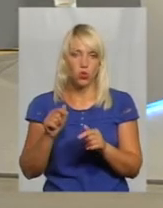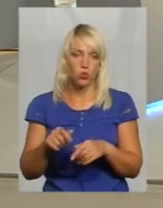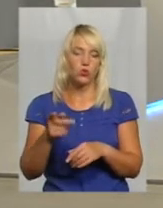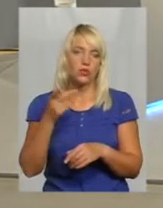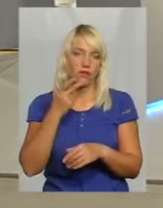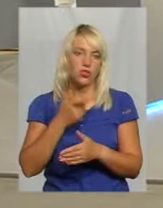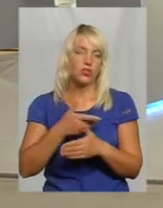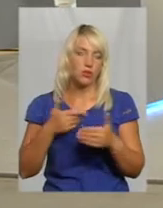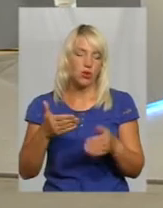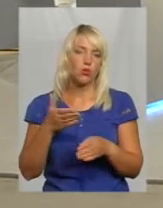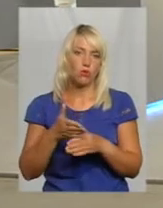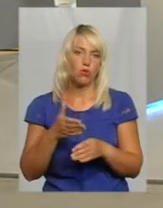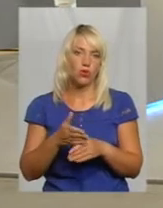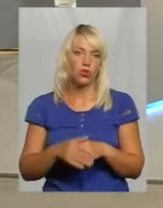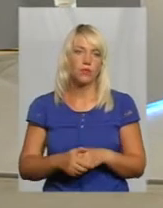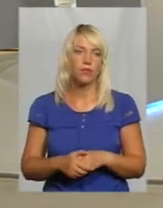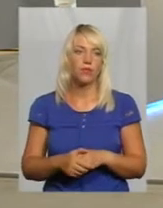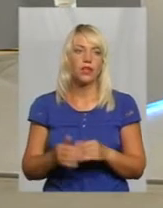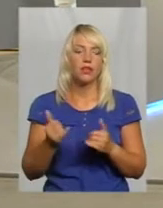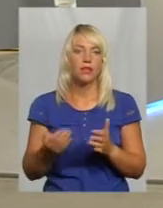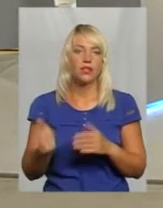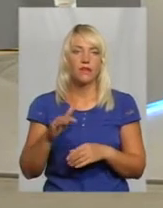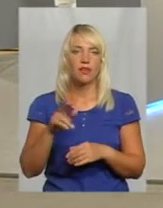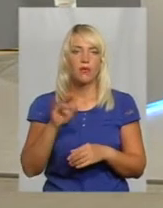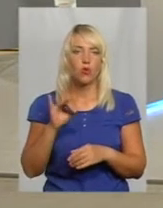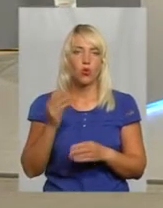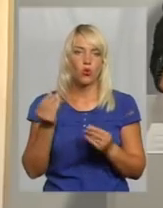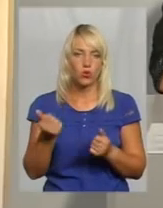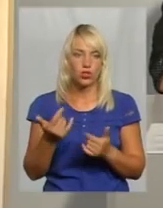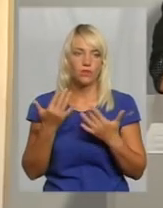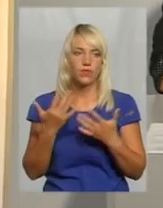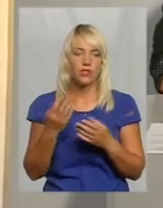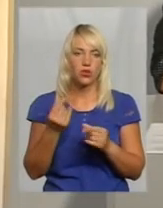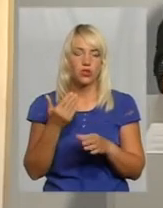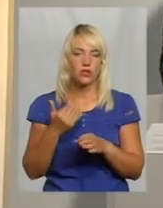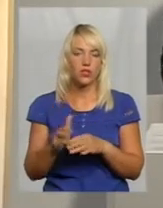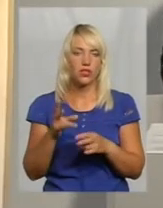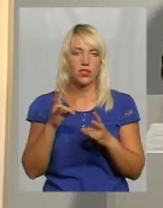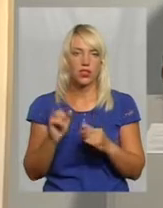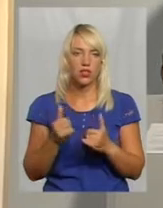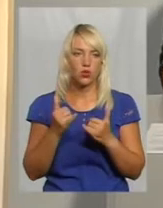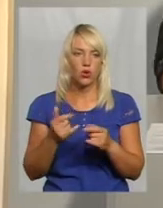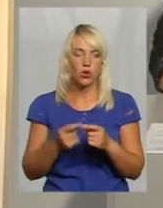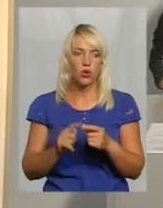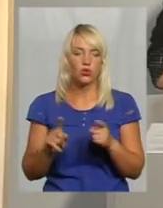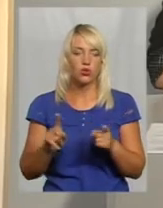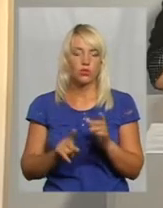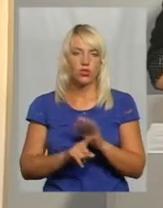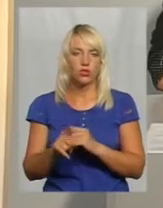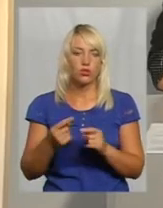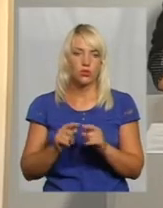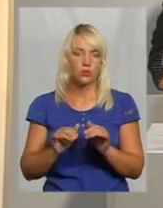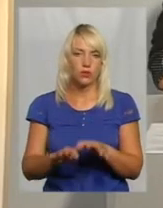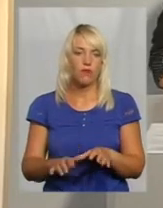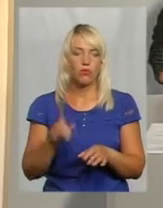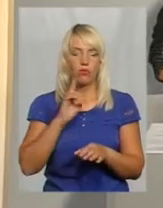ми допоможемо. А тепер давайте про гроші. Скільки виділили грошей для того, щоб почати цю справу? Ну,